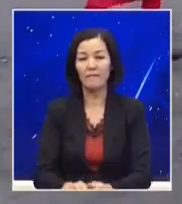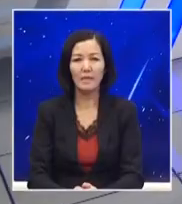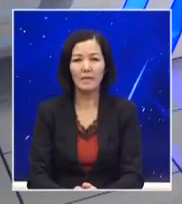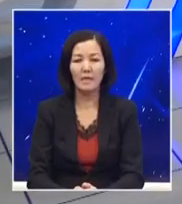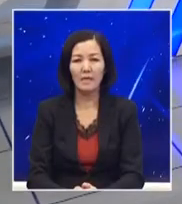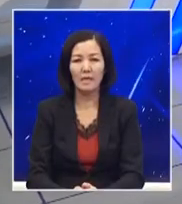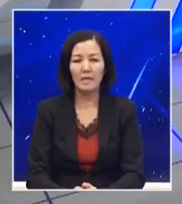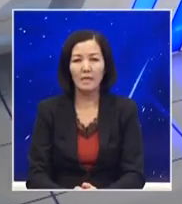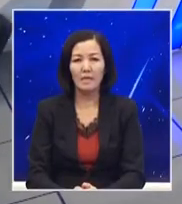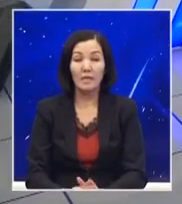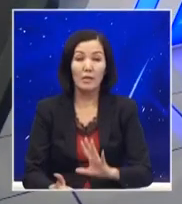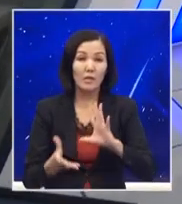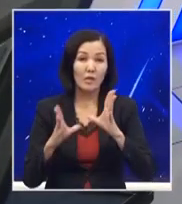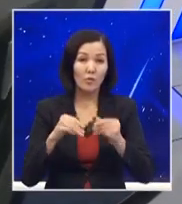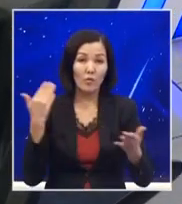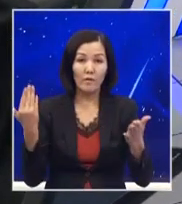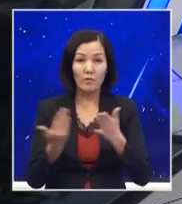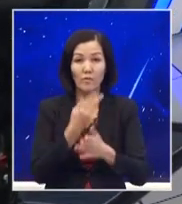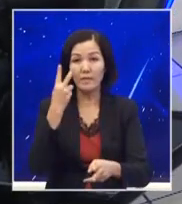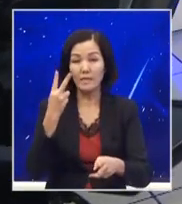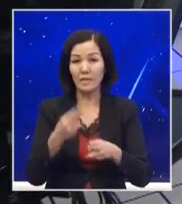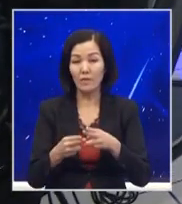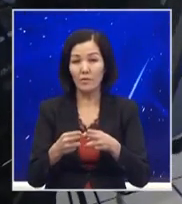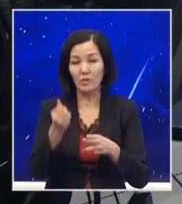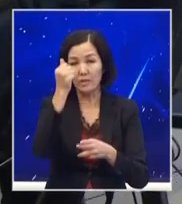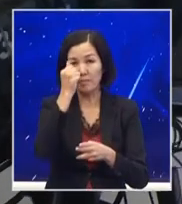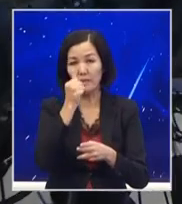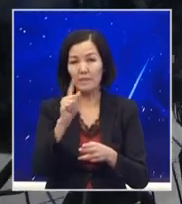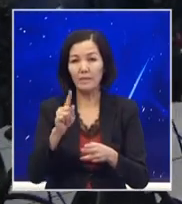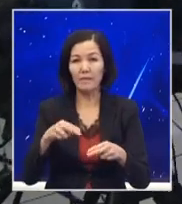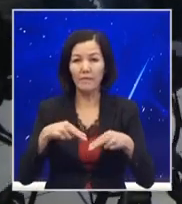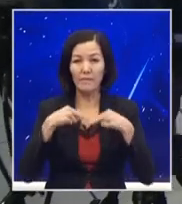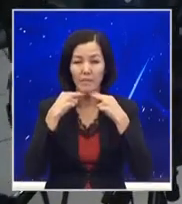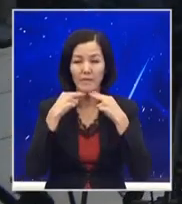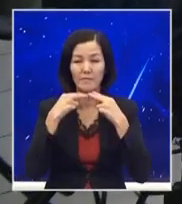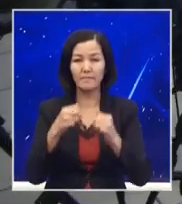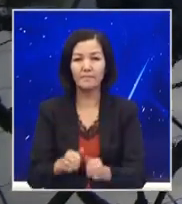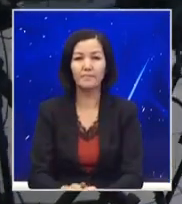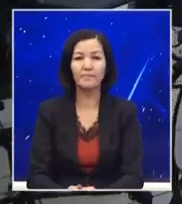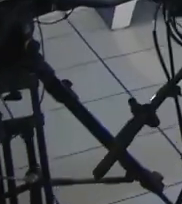Это была последняя информация на сегодня. Спасибо за внимание. Всего доброго.